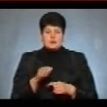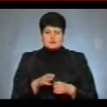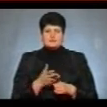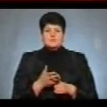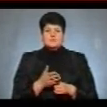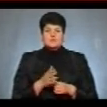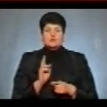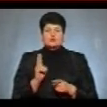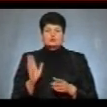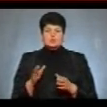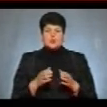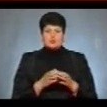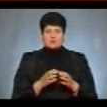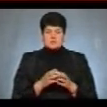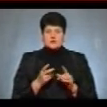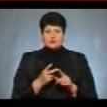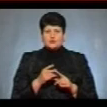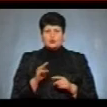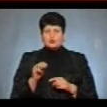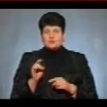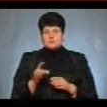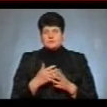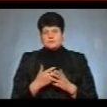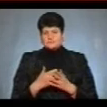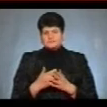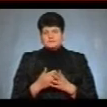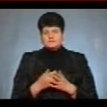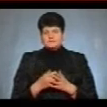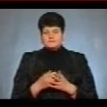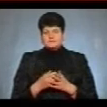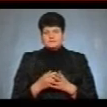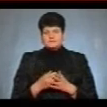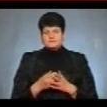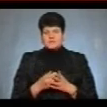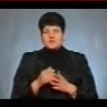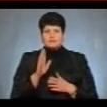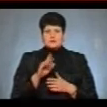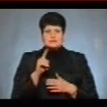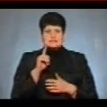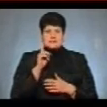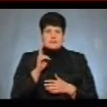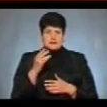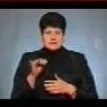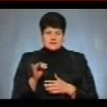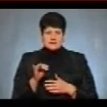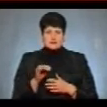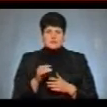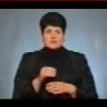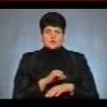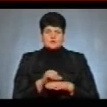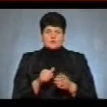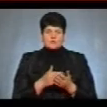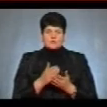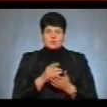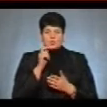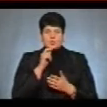кандидати будуть групуватися в другому турі, це, ну, наприклад, от Володимир Зеленський визначає зовнішню політику, це рух